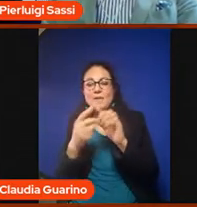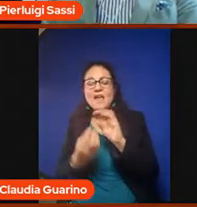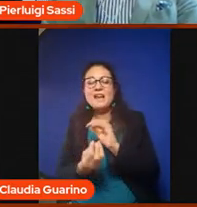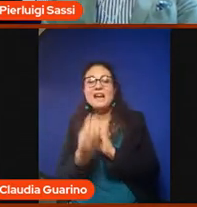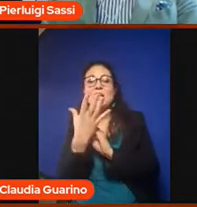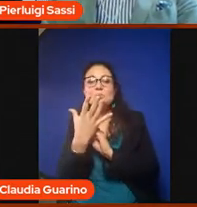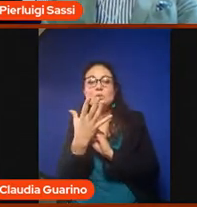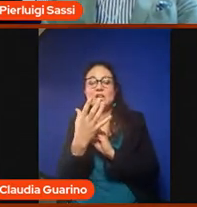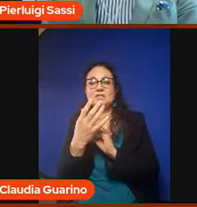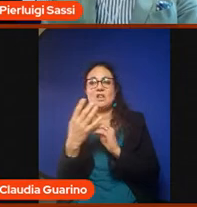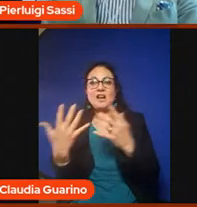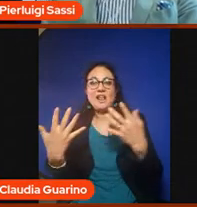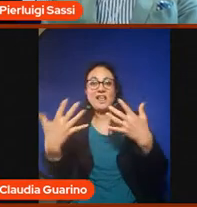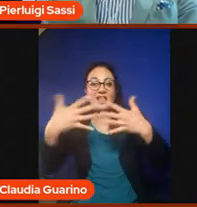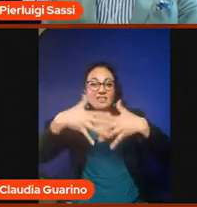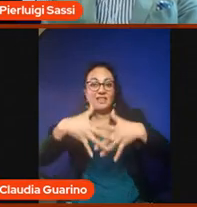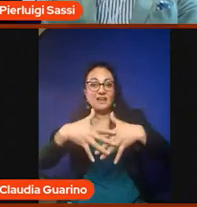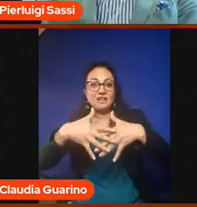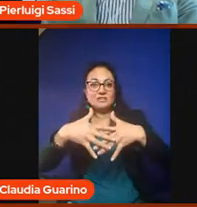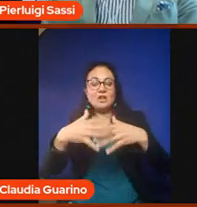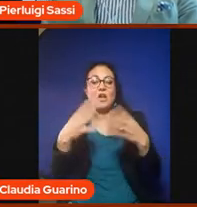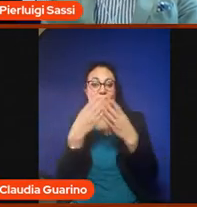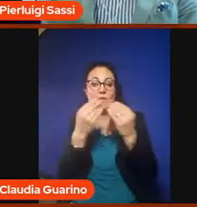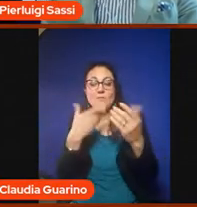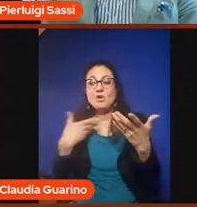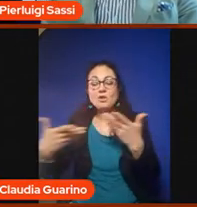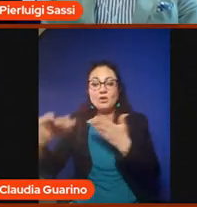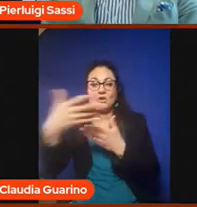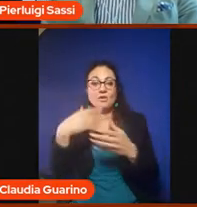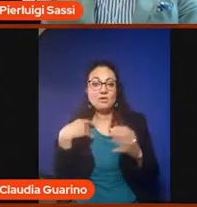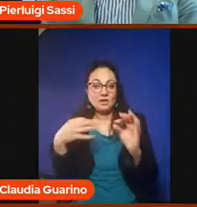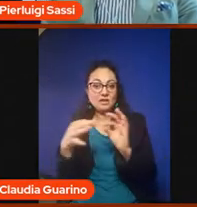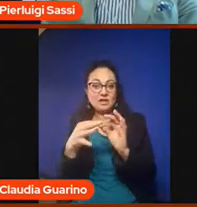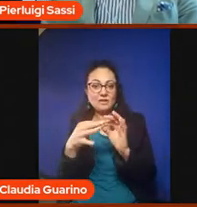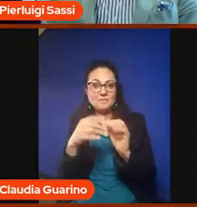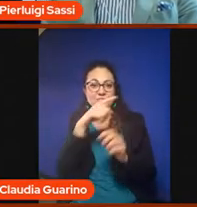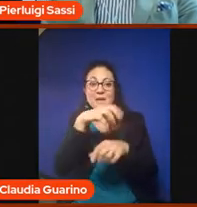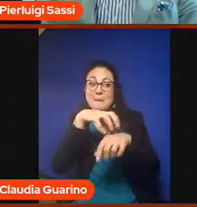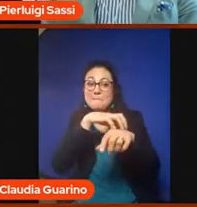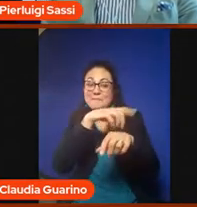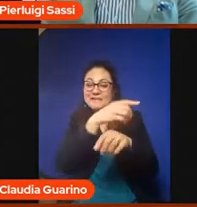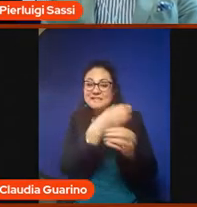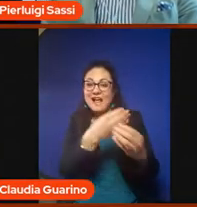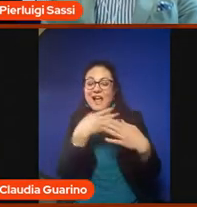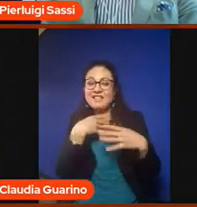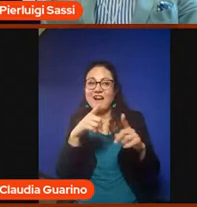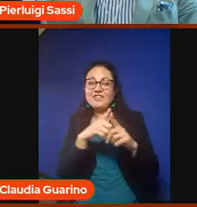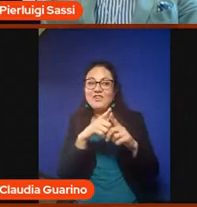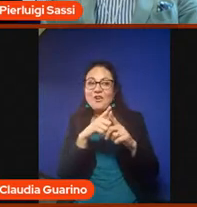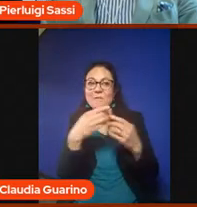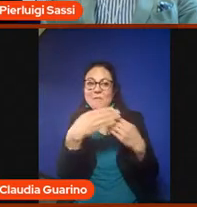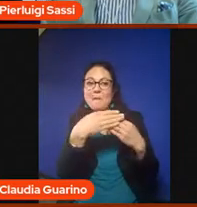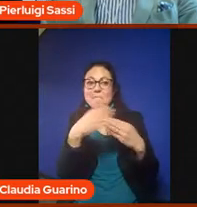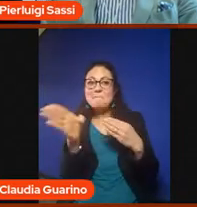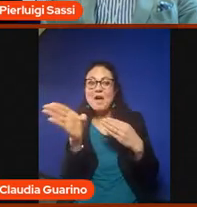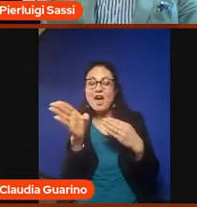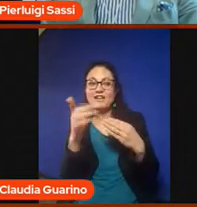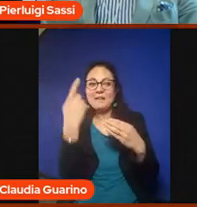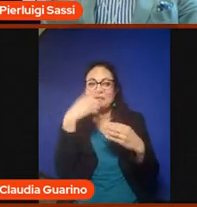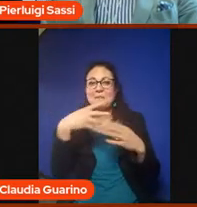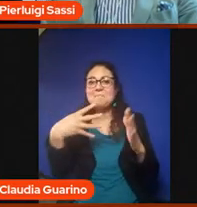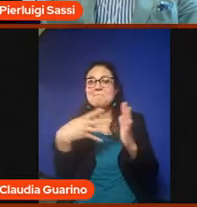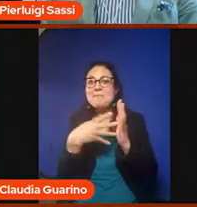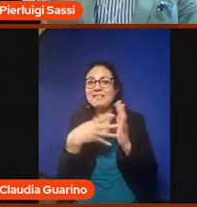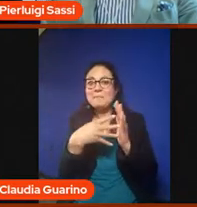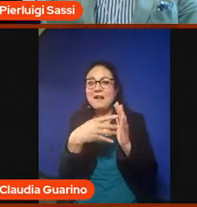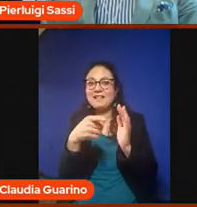è molto complicata. Allora, visto che il ministro ha aperto la porta alla matematica, ne approfitto anch'io.